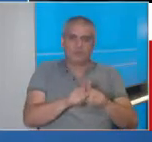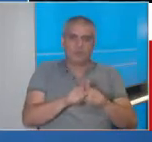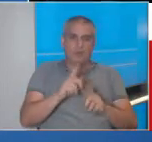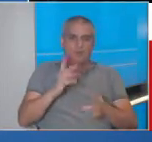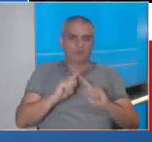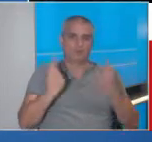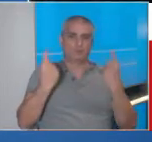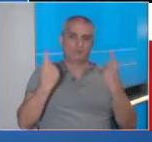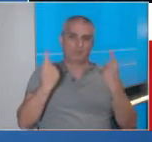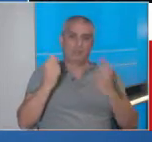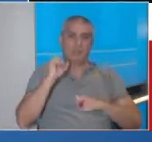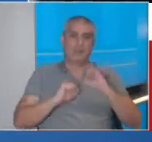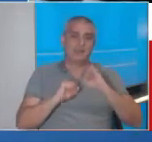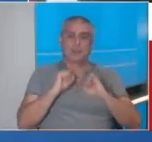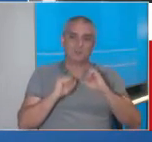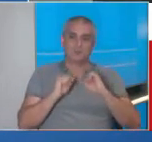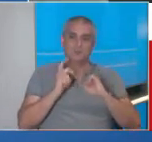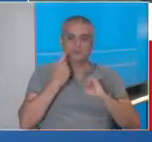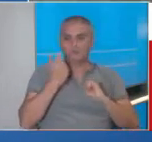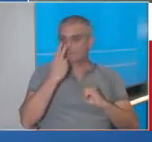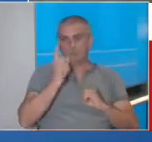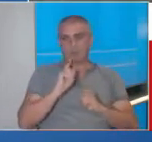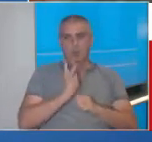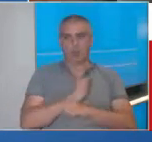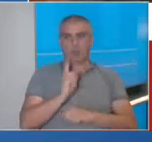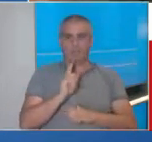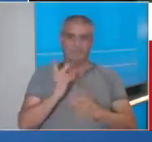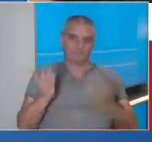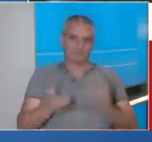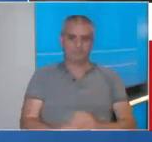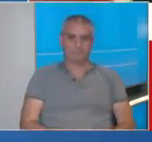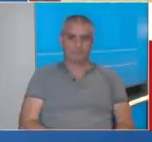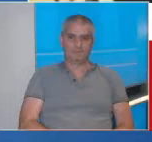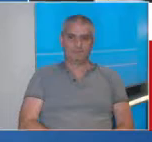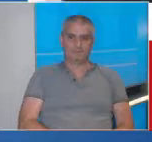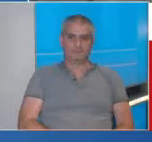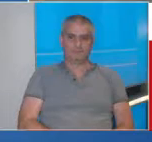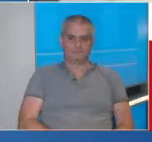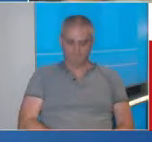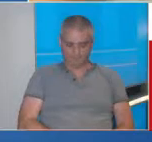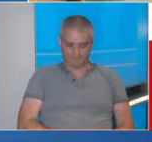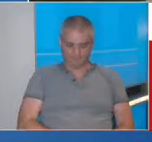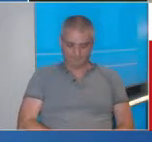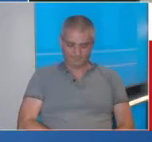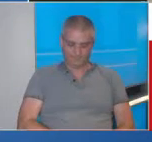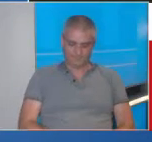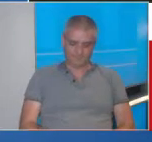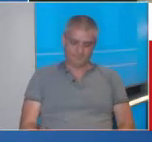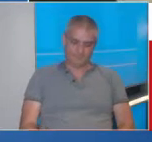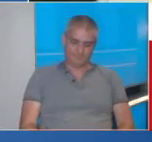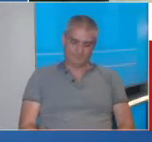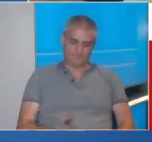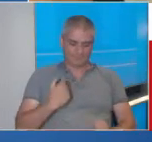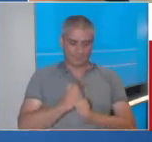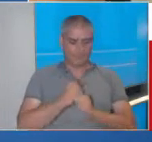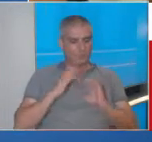התנהגות מוזרה, התנהגות אפילו מבחינתו לא נורמטיבית, כמובן מהצד שלו. והוא לכן אומר, הייתה פה איזושהי פעילות מאוד